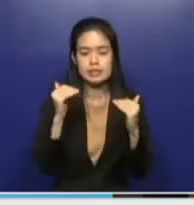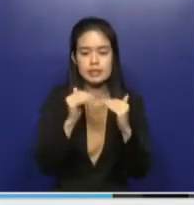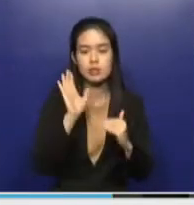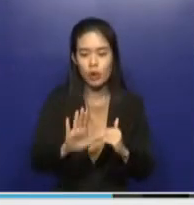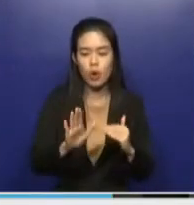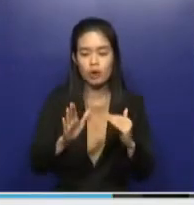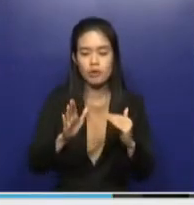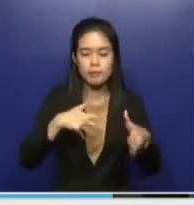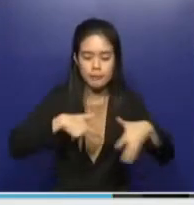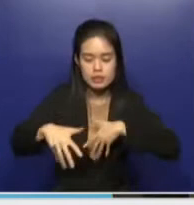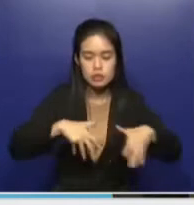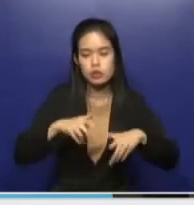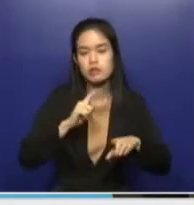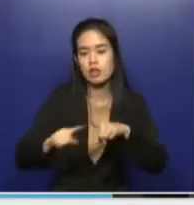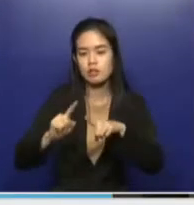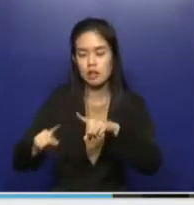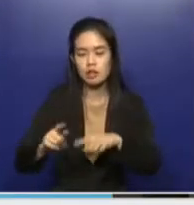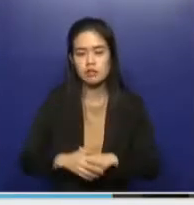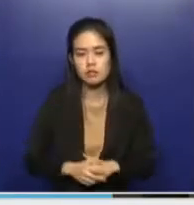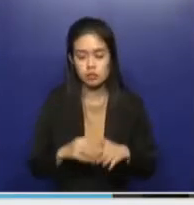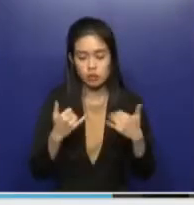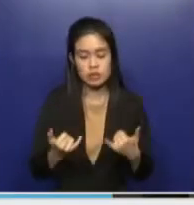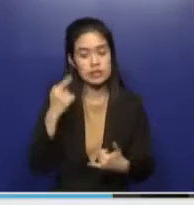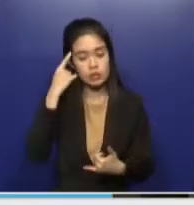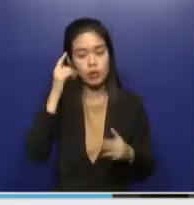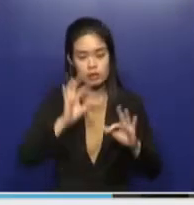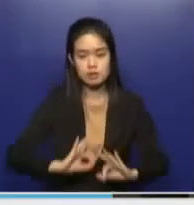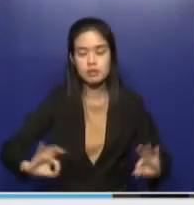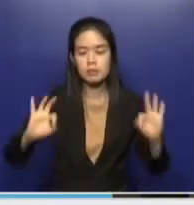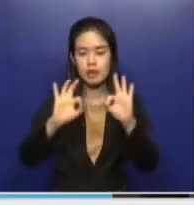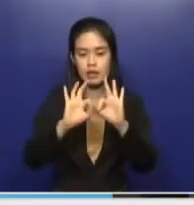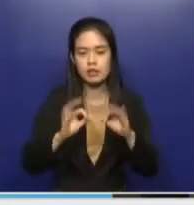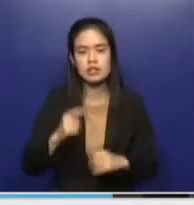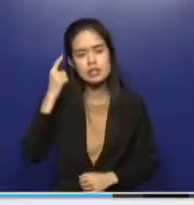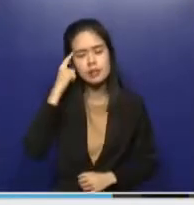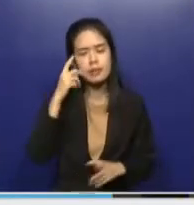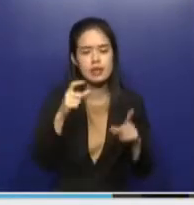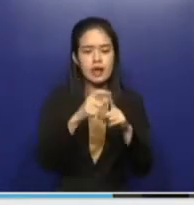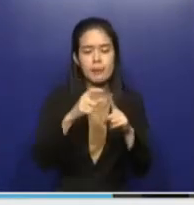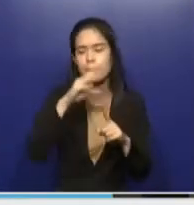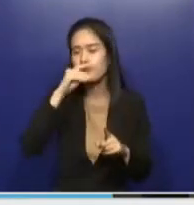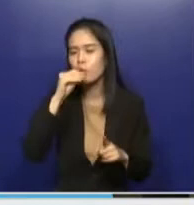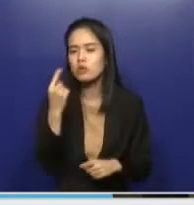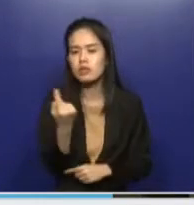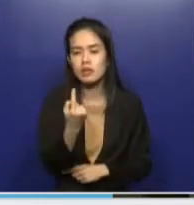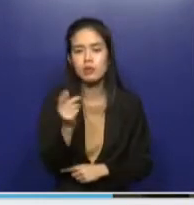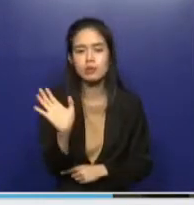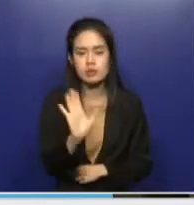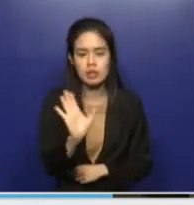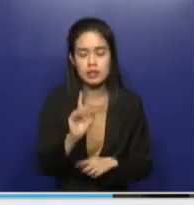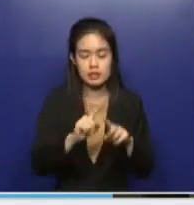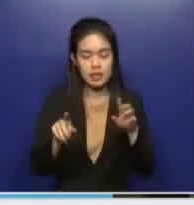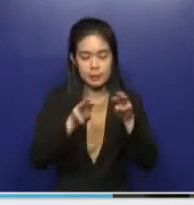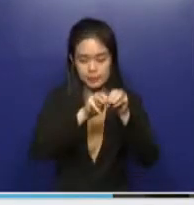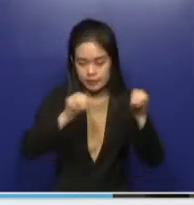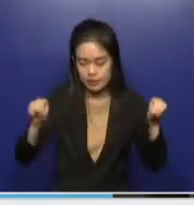นอย่างไรเป็นต้นผมคิดว่าเรื่องนี้ไม่ใช่เรื่องของโวหารหรือวาทกรรมแต่เป็นหลักการขั้นพื้นฐานของระบอบการ